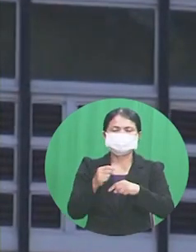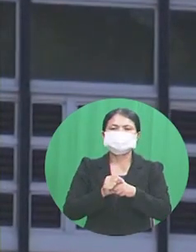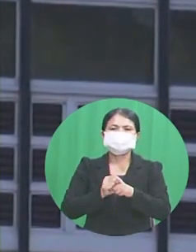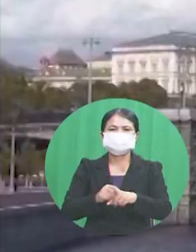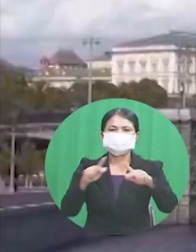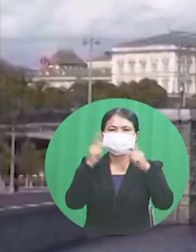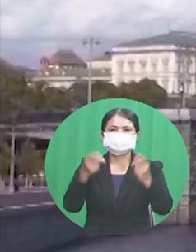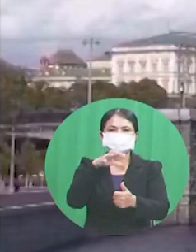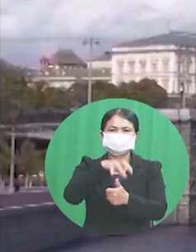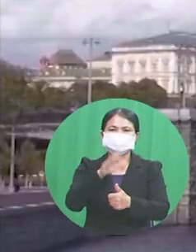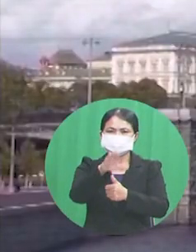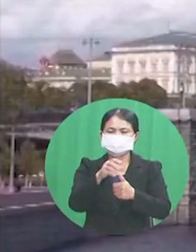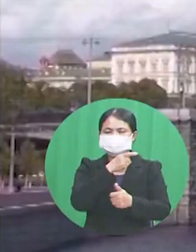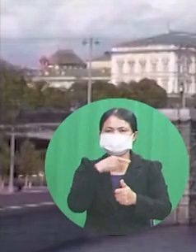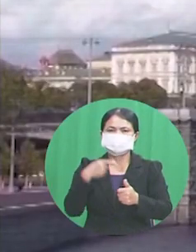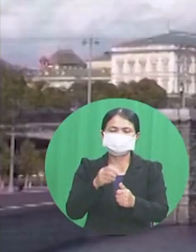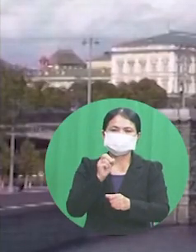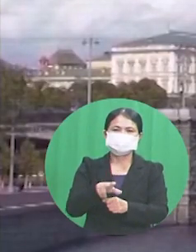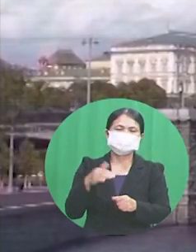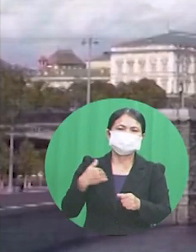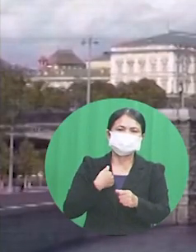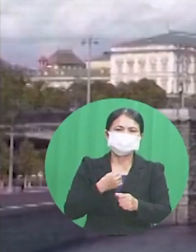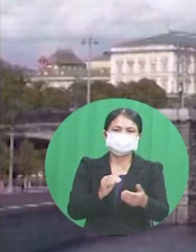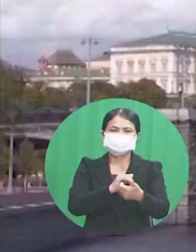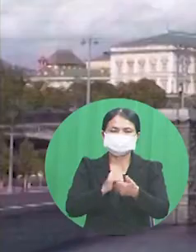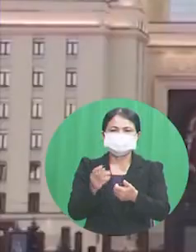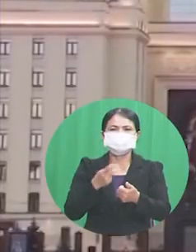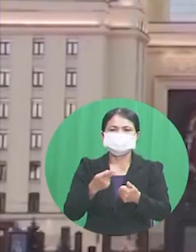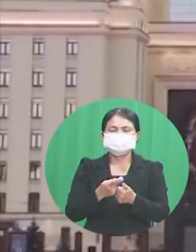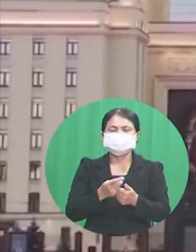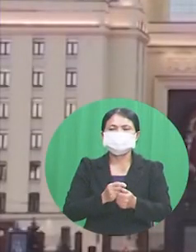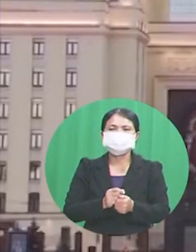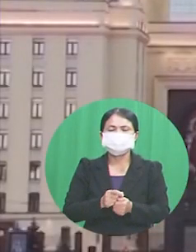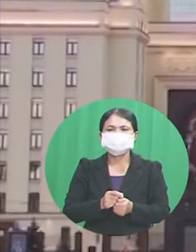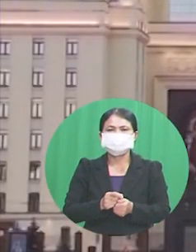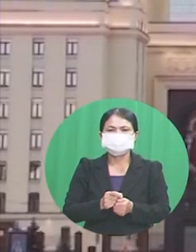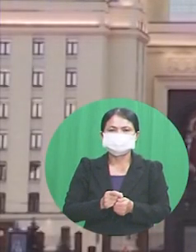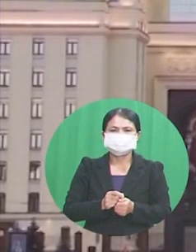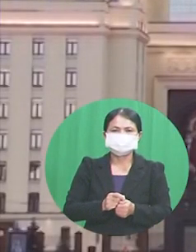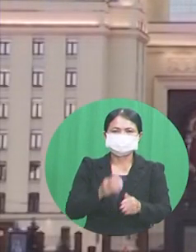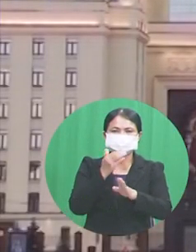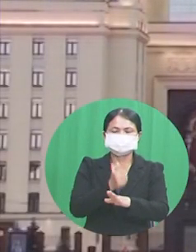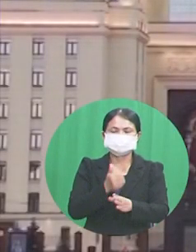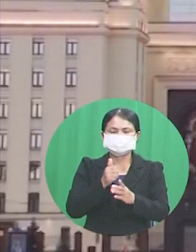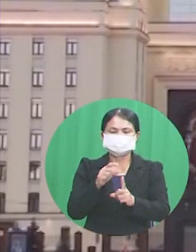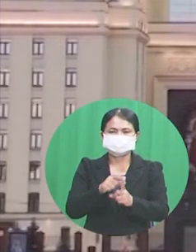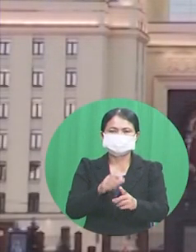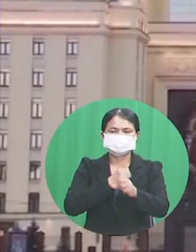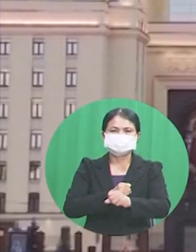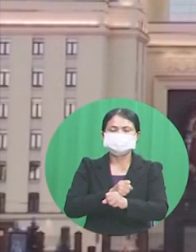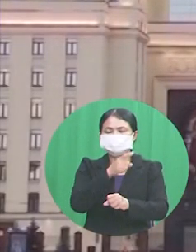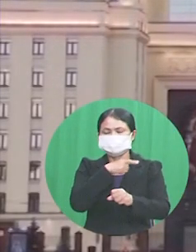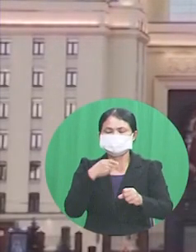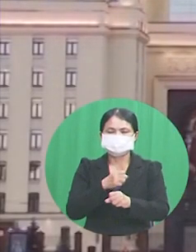ន្ទីរឃុំឃាំងរបស់រុស្ស៊ីដែលតម្រូវឲ្យមានការឯកភាពគ្នាពីភាគីទាំងពីរអ្នកនាំពាក្យក្រសួងការពារប្រទេសរុ